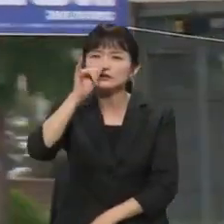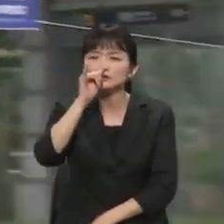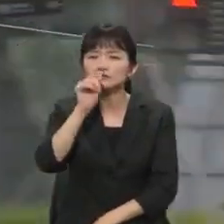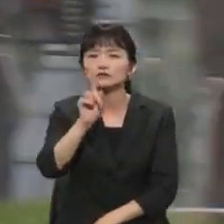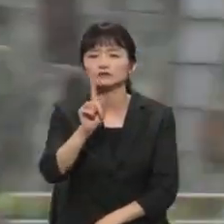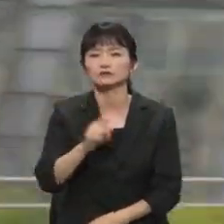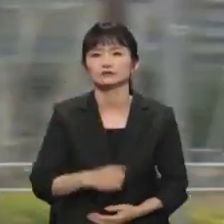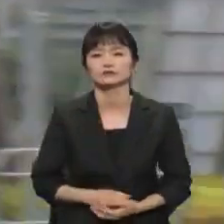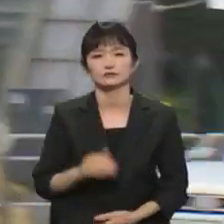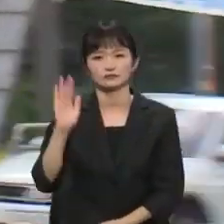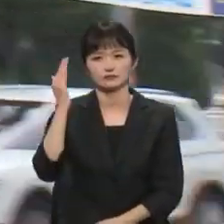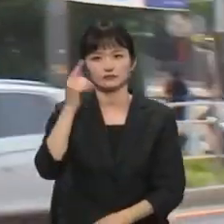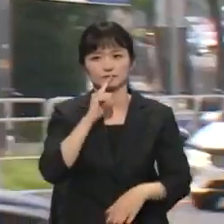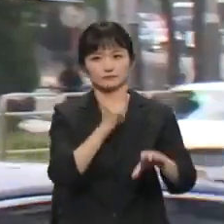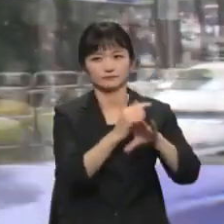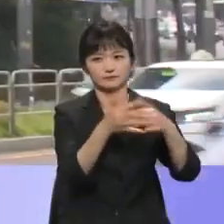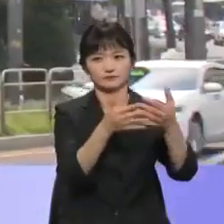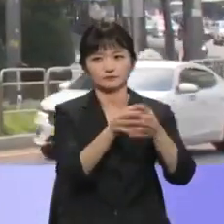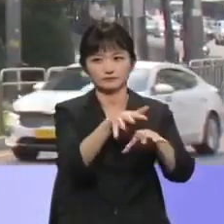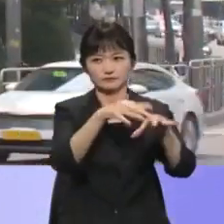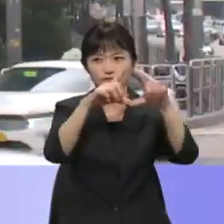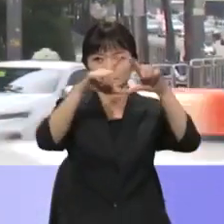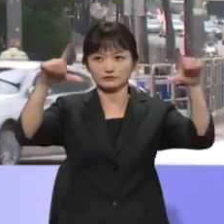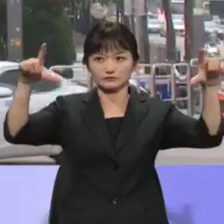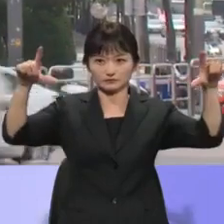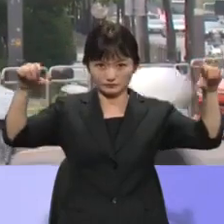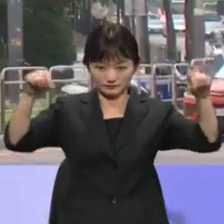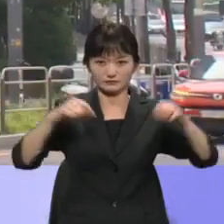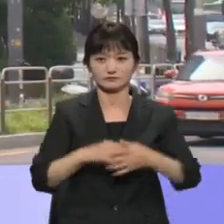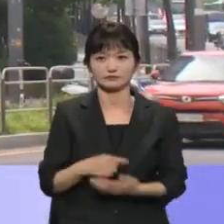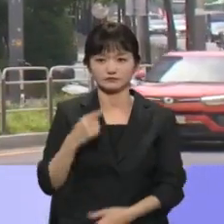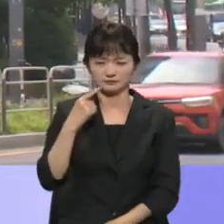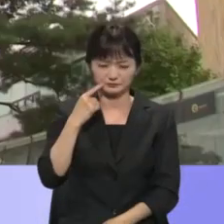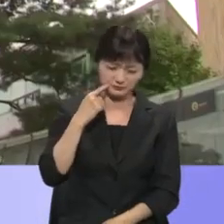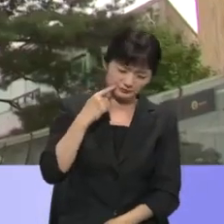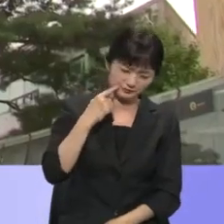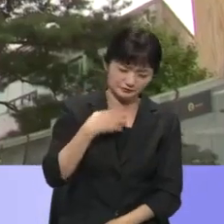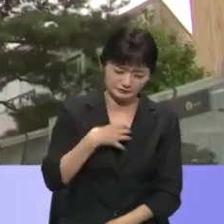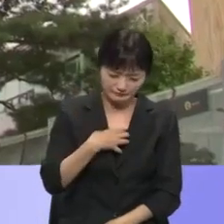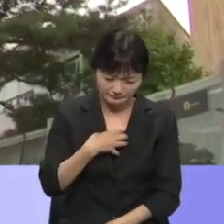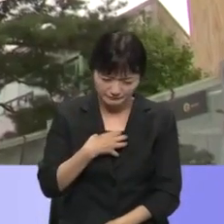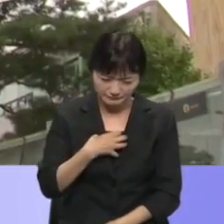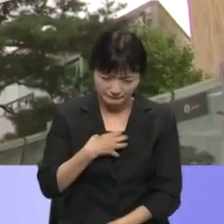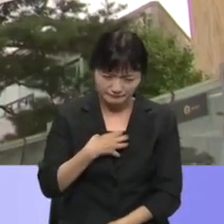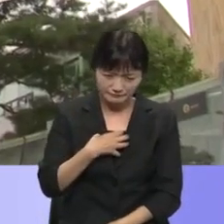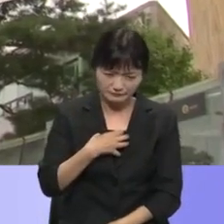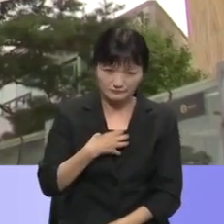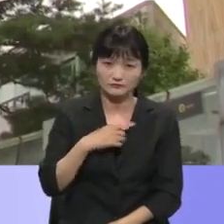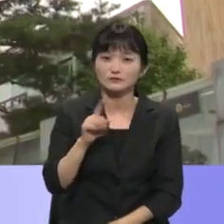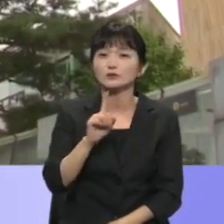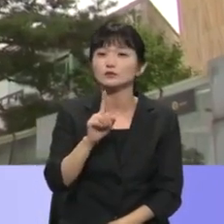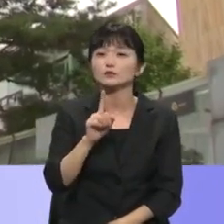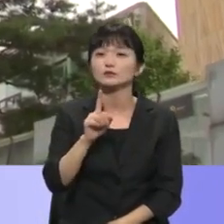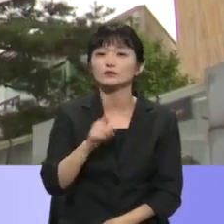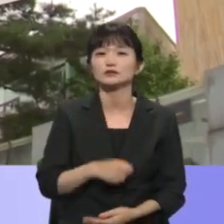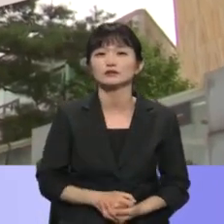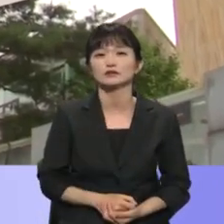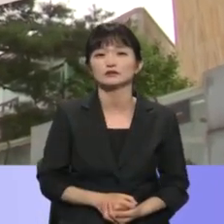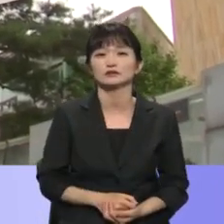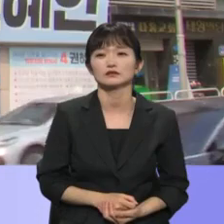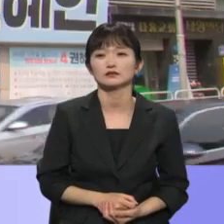최근에 이제 민주당에서 걸었던 소금 걱정에 소금 밥상 걱정 어떻게 하느냐 이제 이런